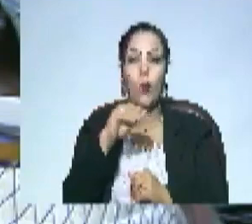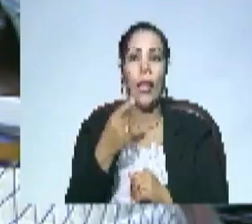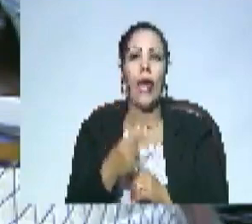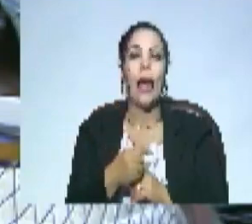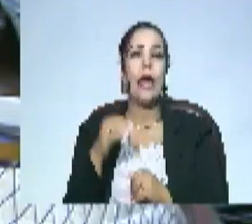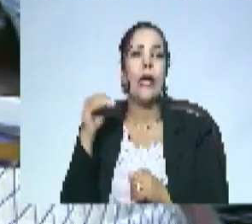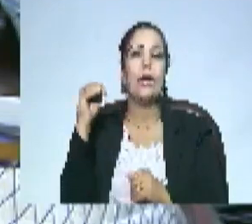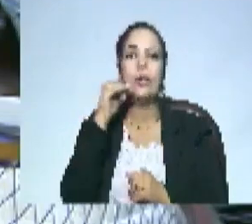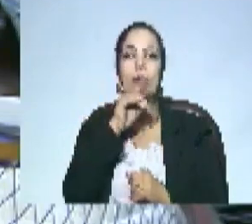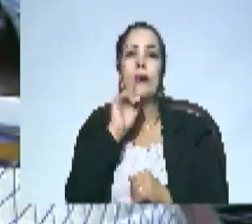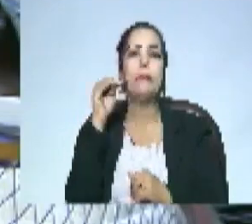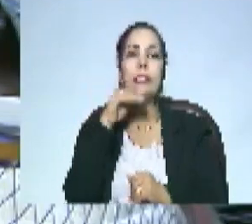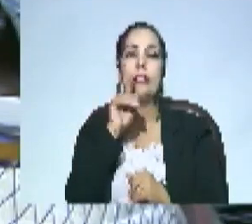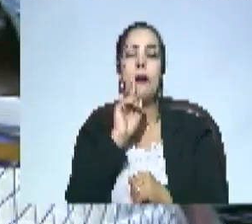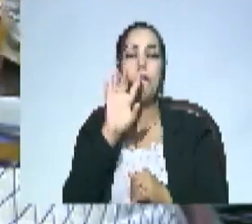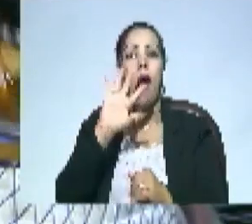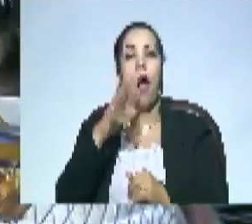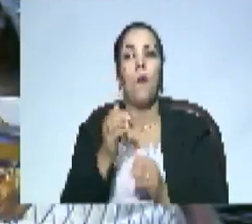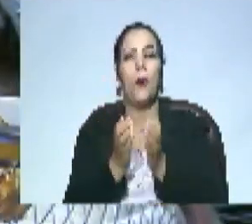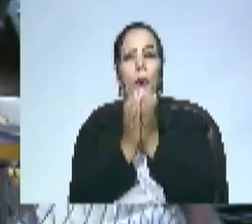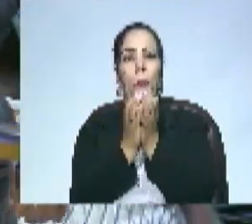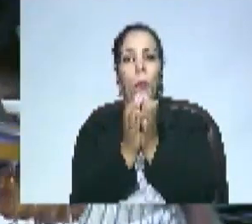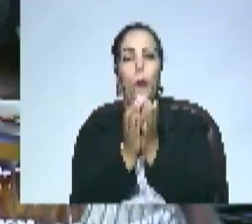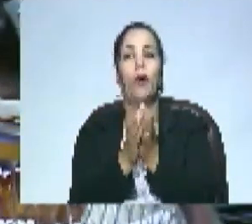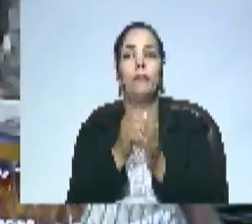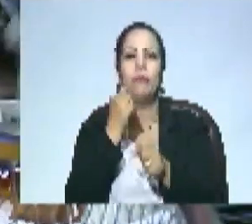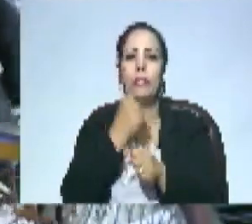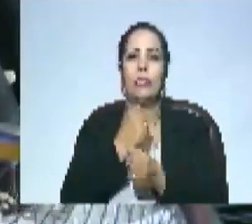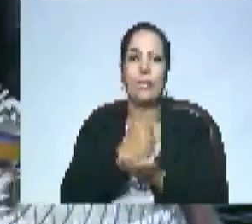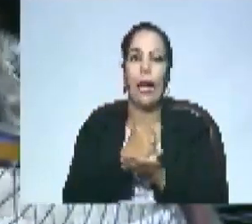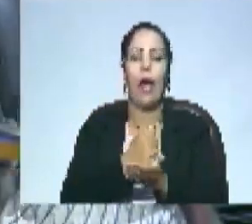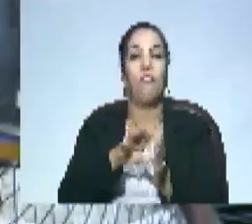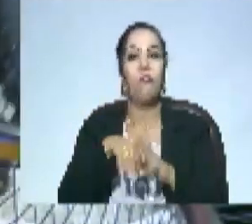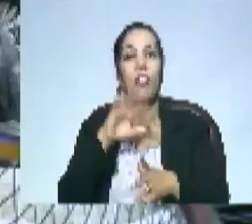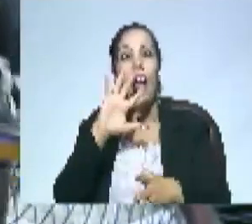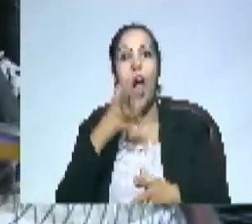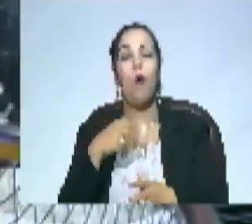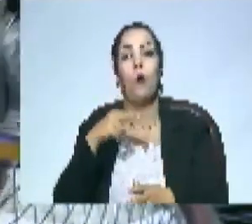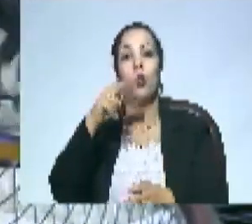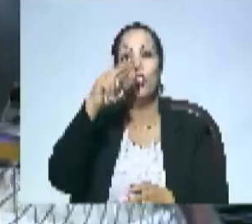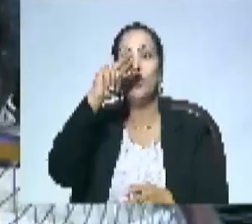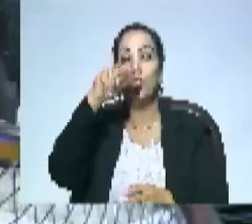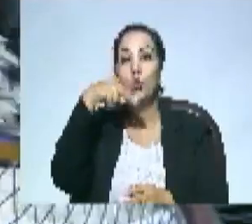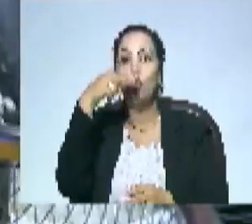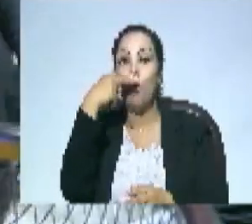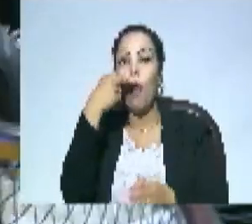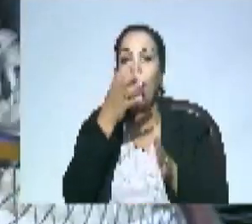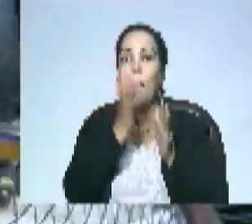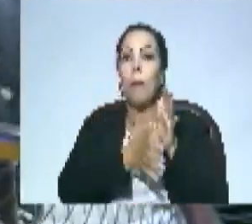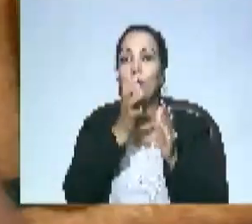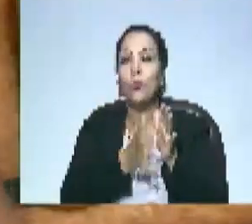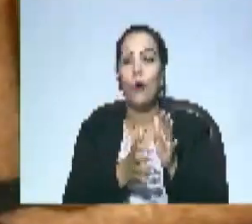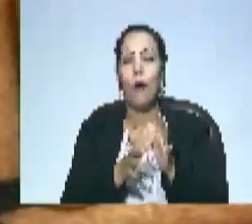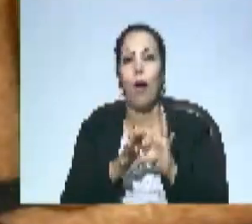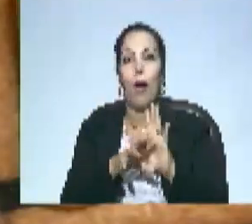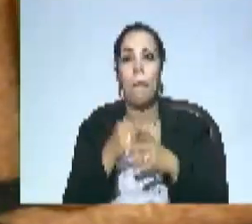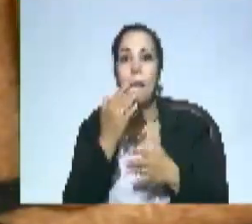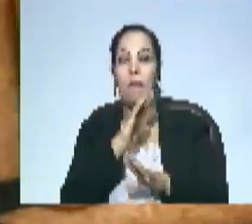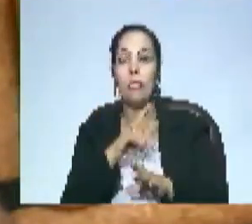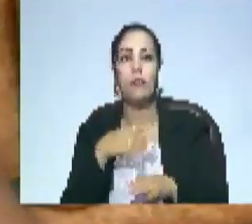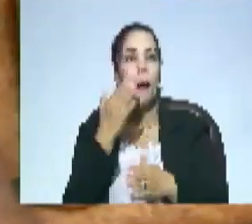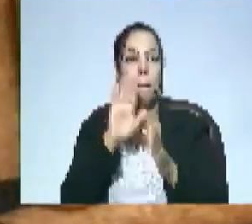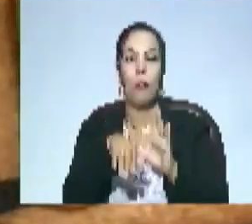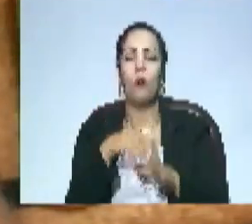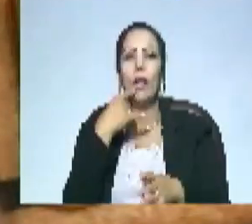سمسم حطي فول سوداني مجروش ما عندكيش فول سوداني مجروش حطي شيكولاته مبشوره ما عندكيش شيكولاته مبشوره ما تحطيش حاجه